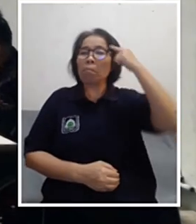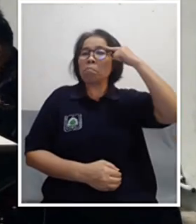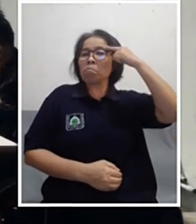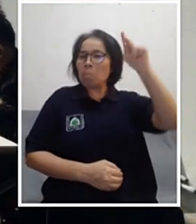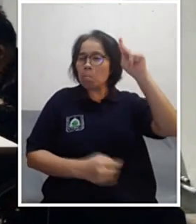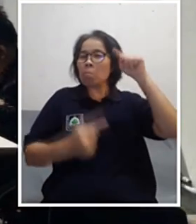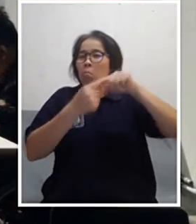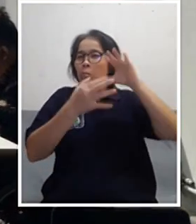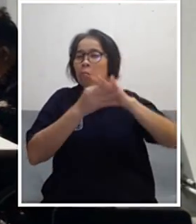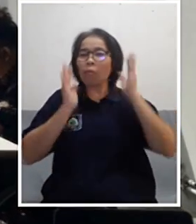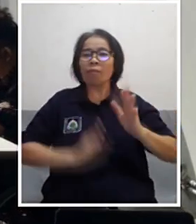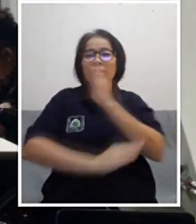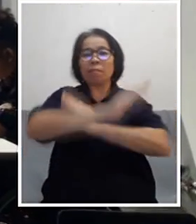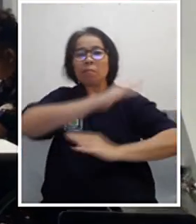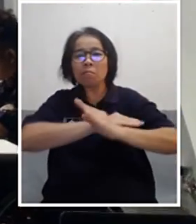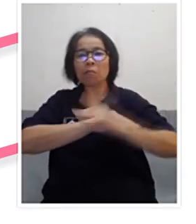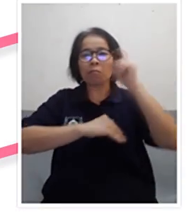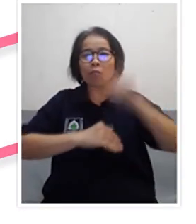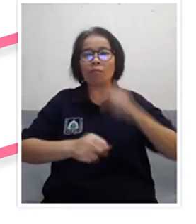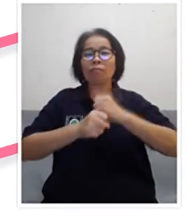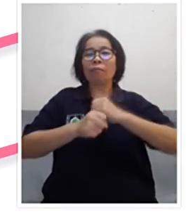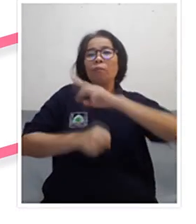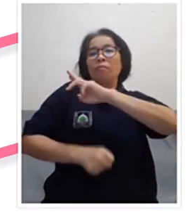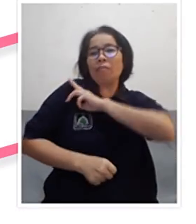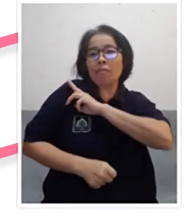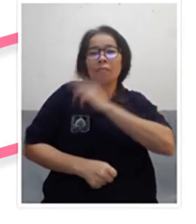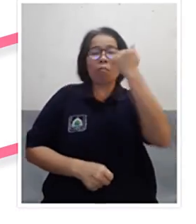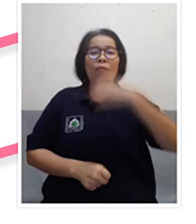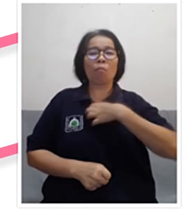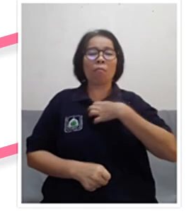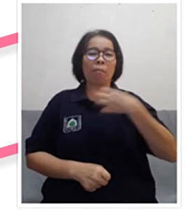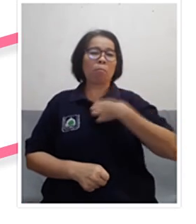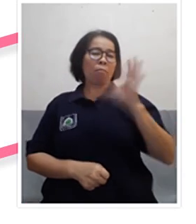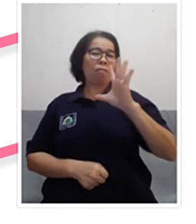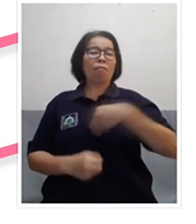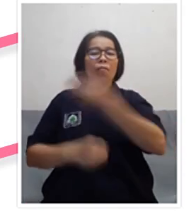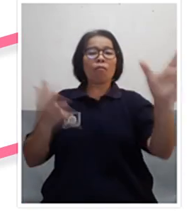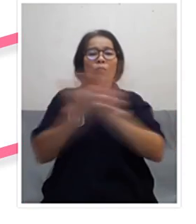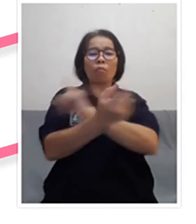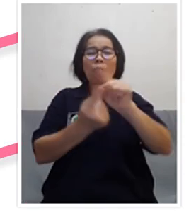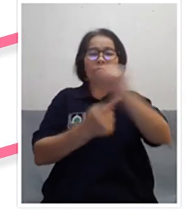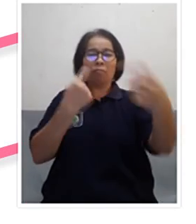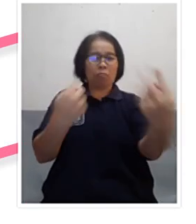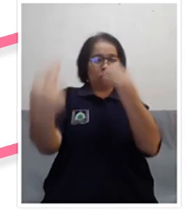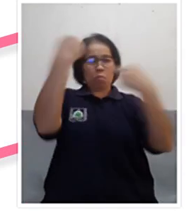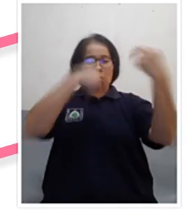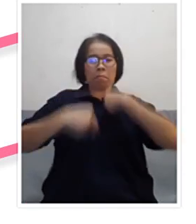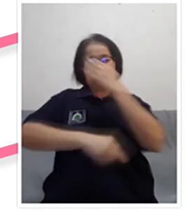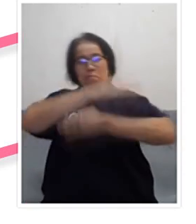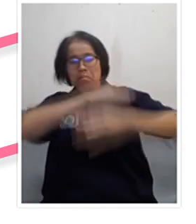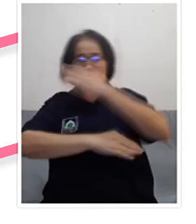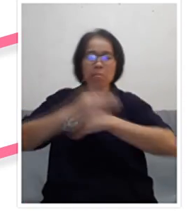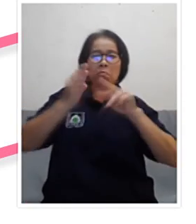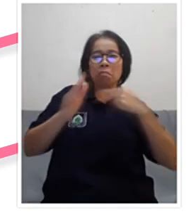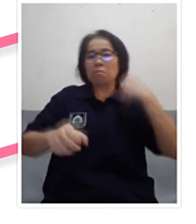ที่คนพิการเนี่ยสร้างขึ้นมาแล้วก็เรียกร้องให้คนในสังคมที่ไม่พิการเข้าใจคนพิการให้มากขึ้นครับว่าคนพิ